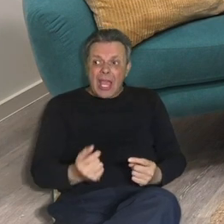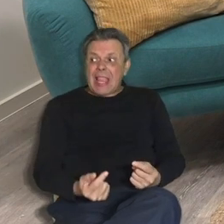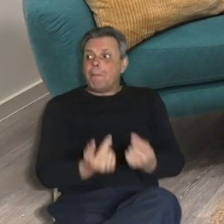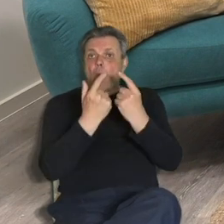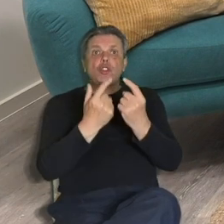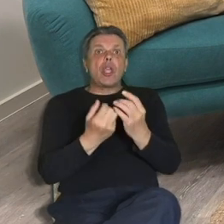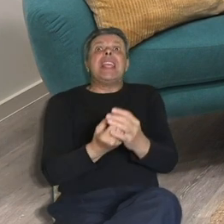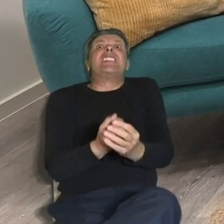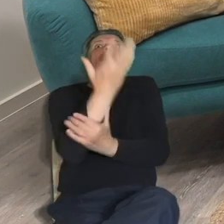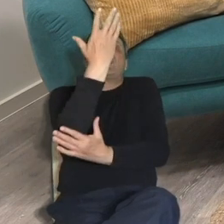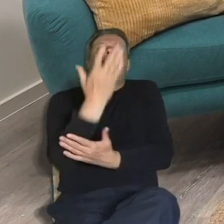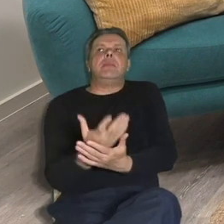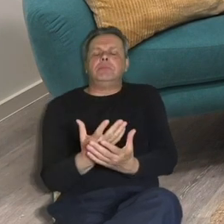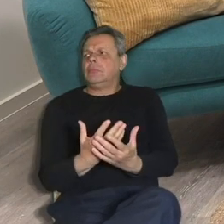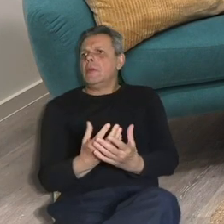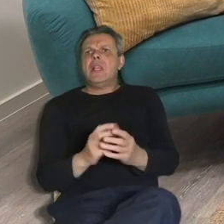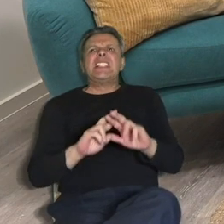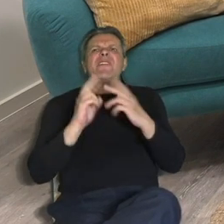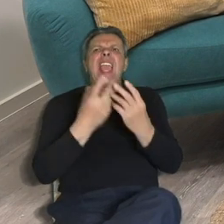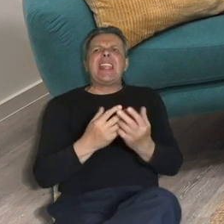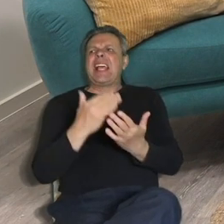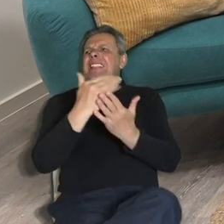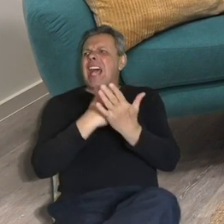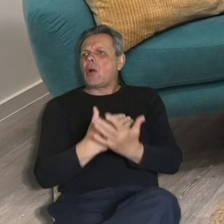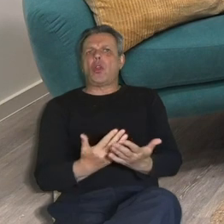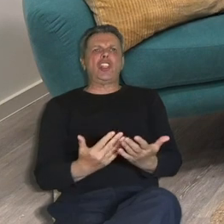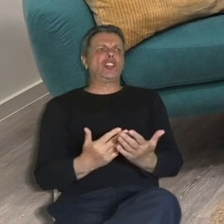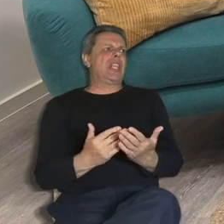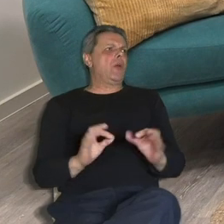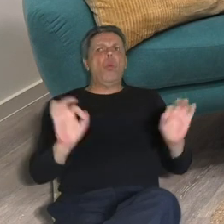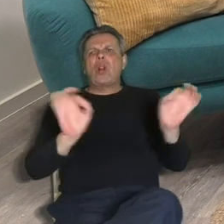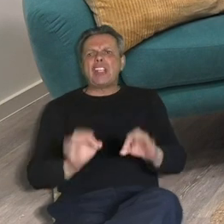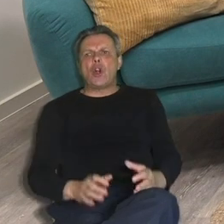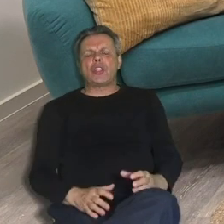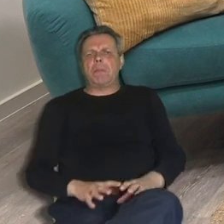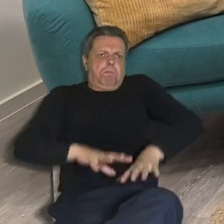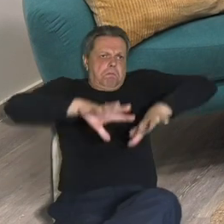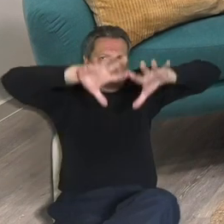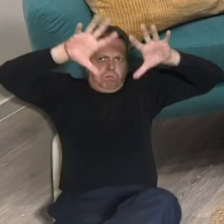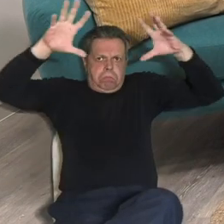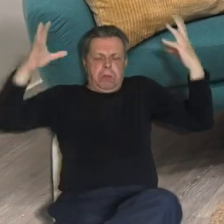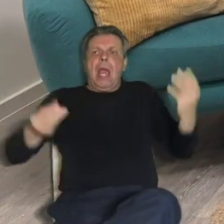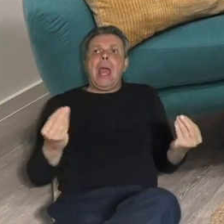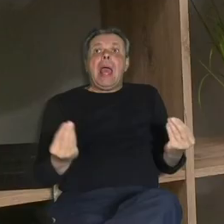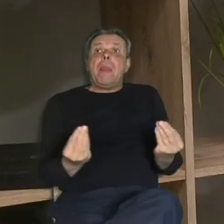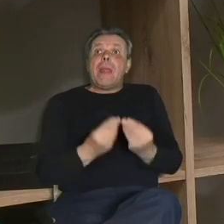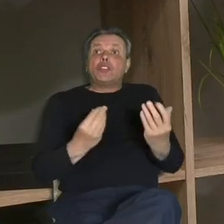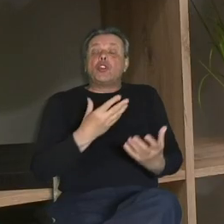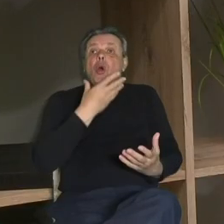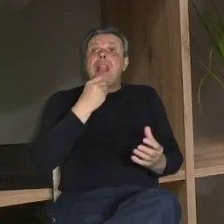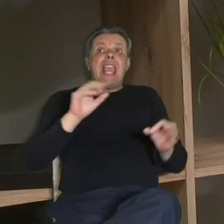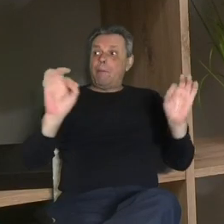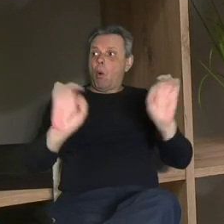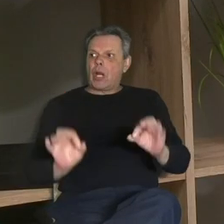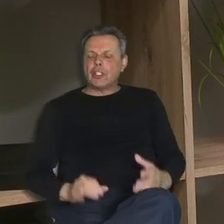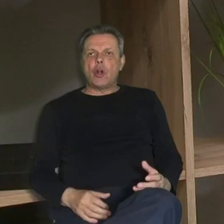ogroman svijet, pun zakonitosti, pun neka uređen kozmos, lijep, kozmetika, dakle uređivan, znači nešto lijepo složeno, uređeno, smisleno,